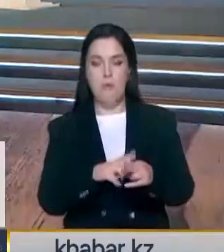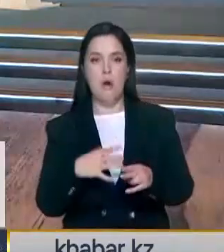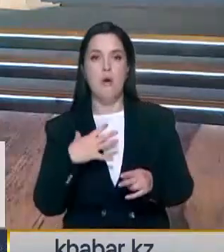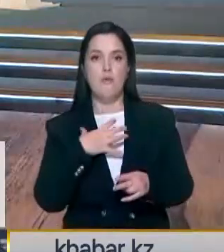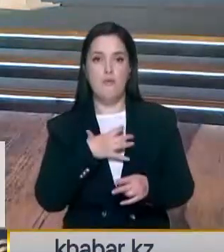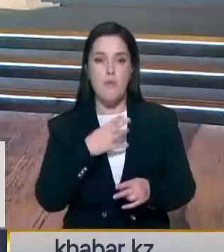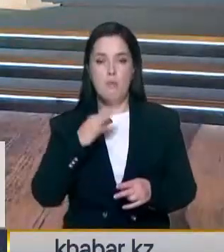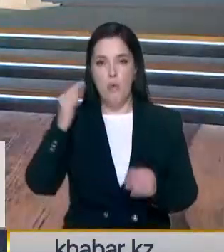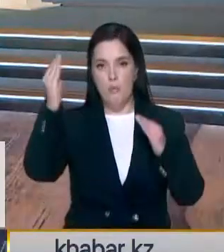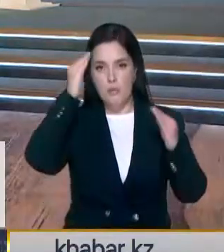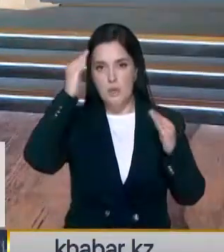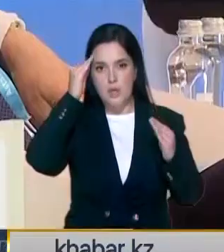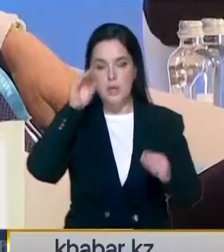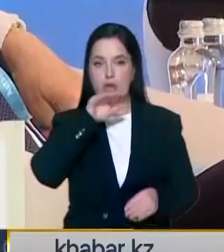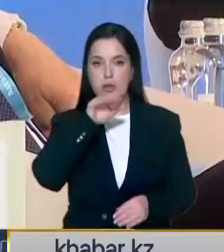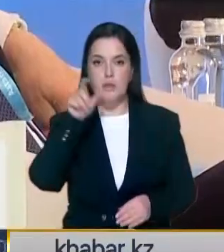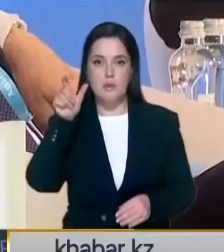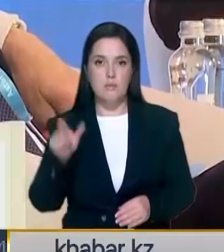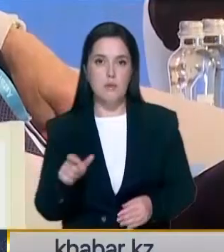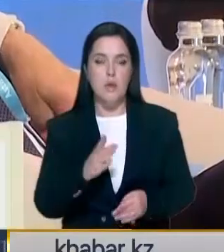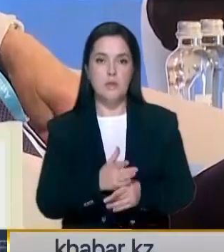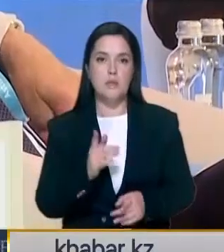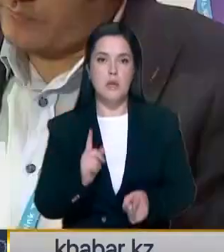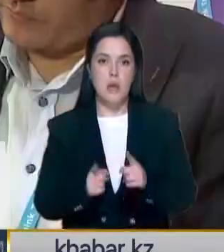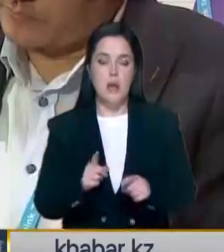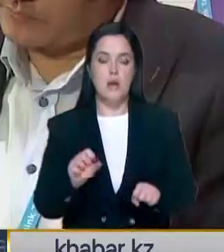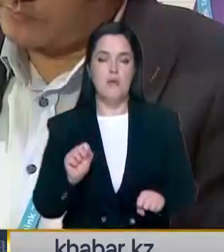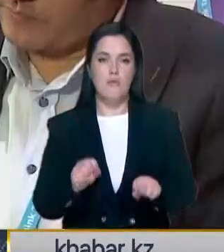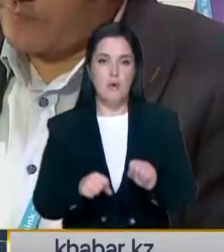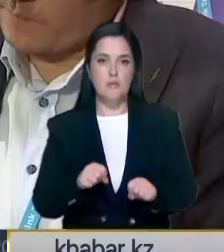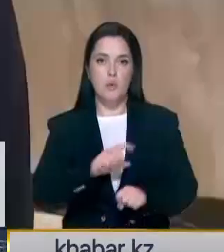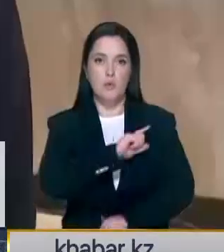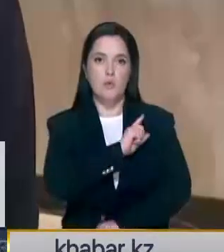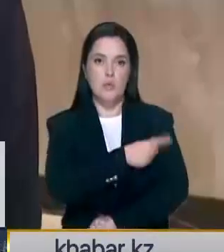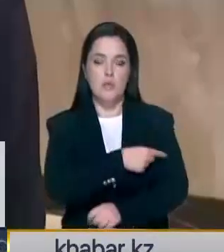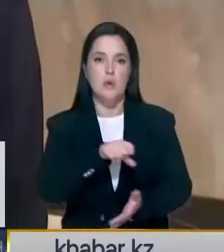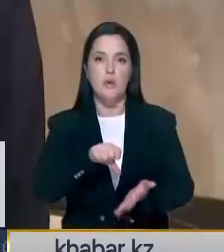По мнению экспертов, у последних сейчас есть реальная возможность усилить свою роль на международной арене.